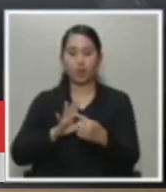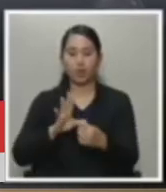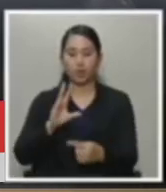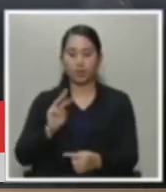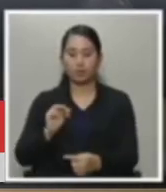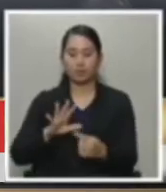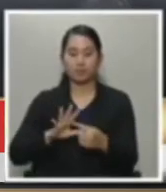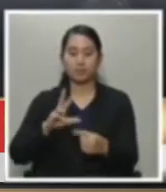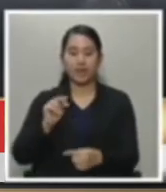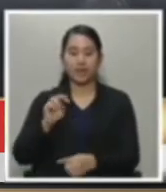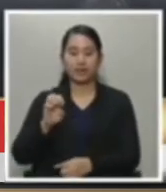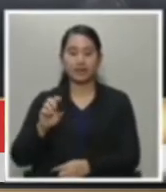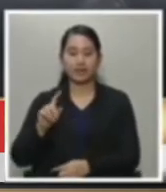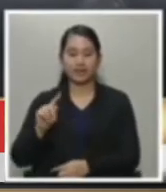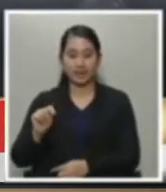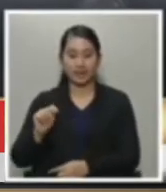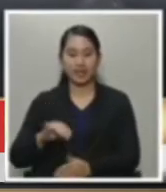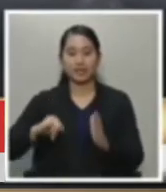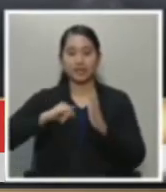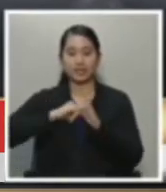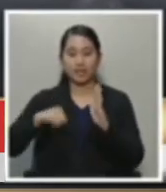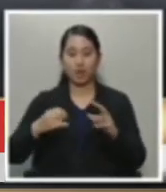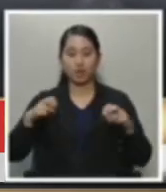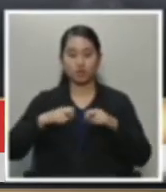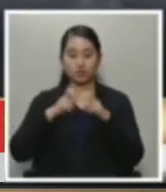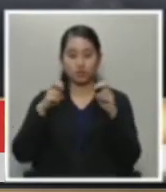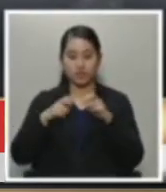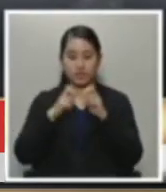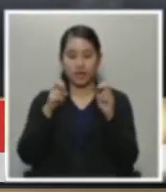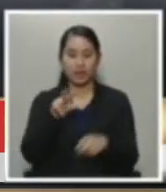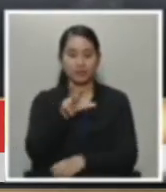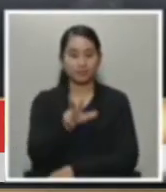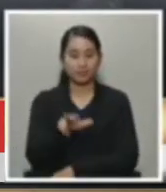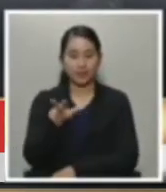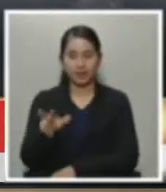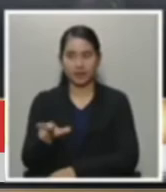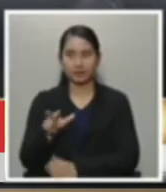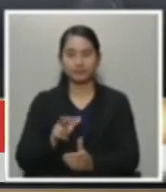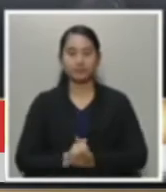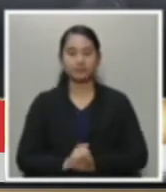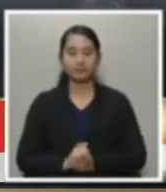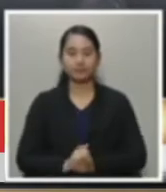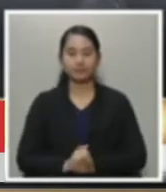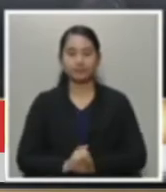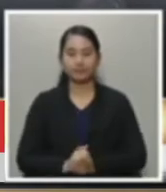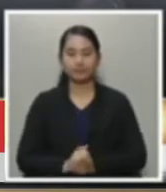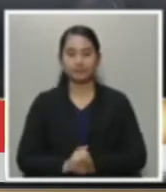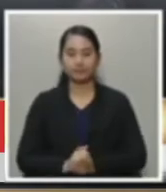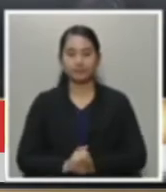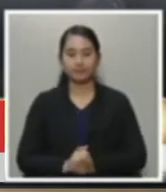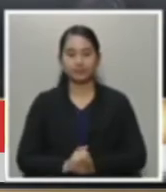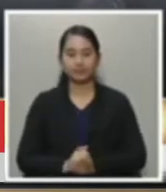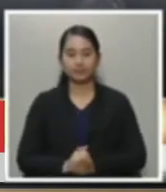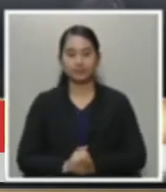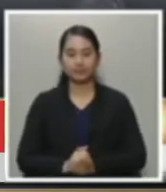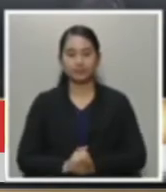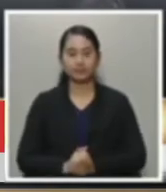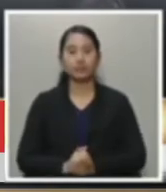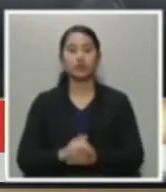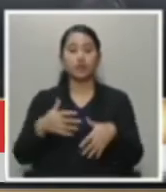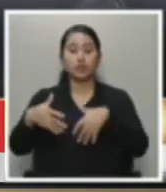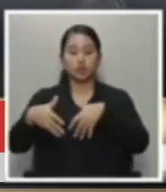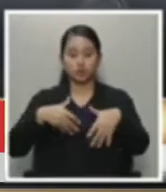ชิกสภาผู้แทนราษฎรจากจังหวัดสุรินทร์พรรคเพื่อไทยท่านประธานครับผมได้รับคำร้องจากพี่น้องใน